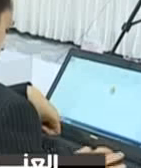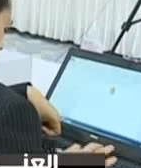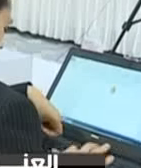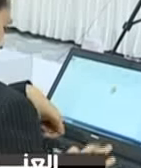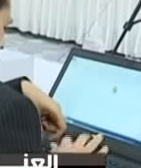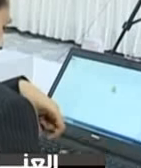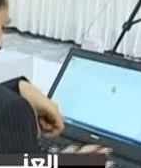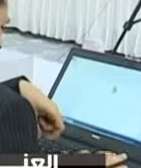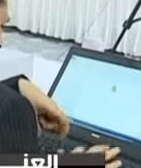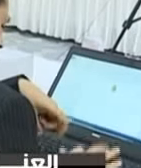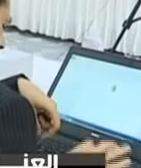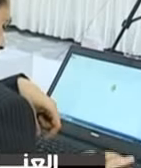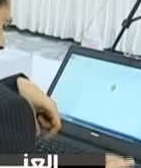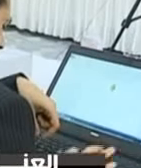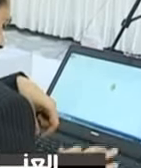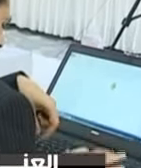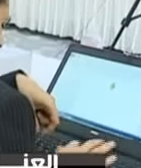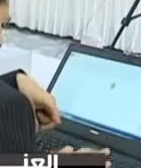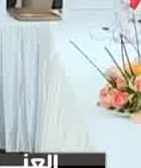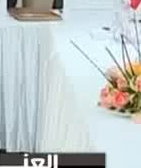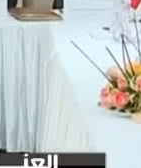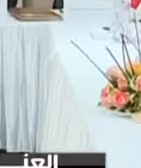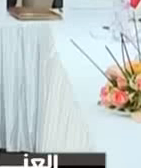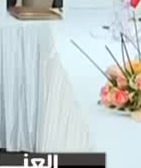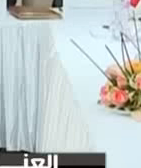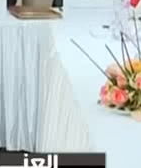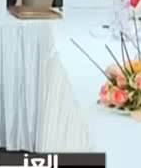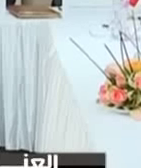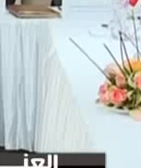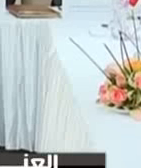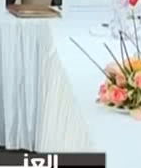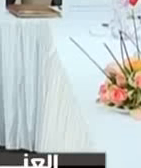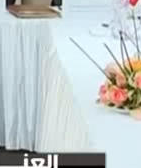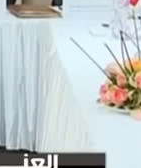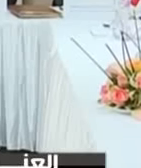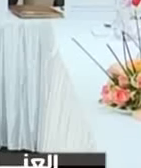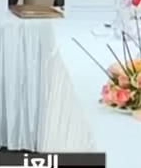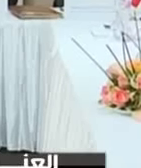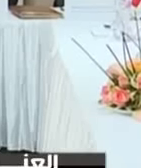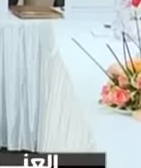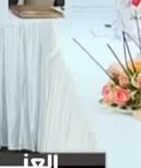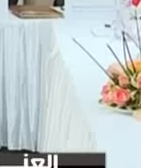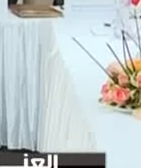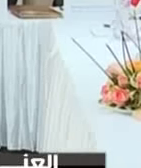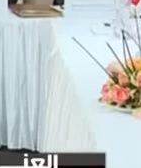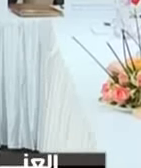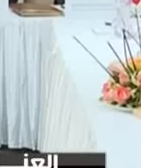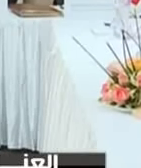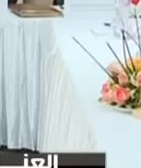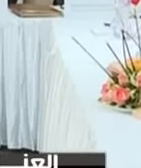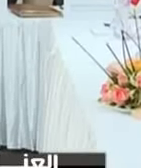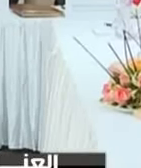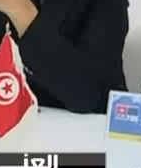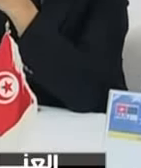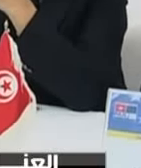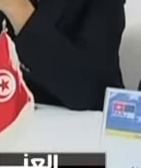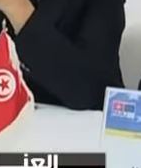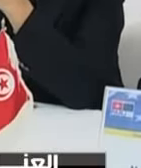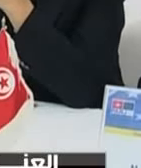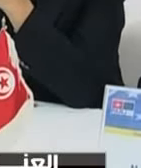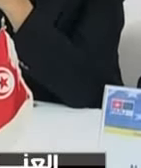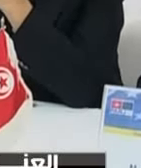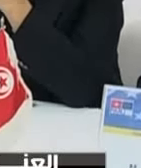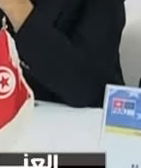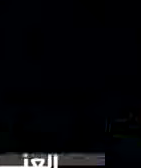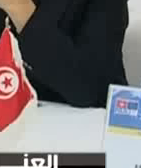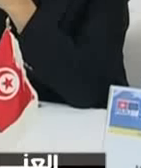متابعة مدى تقدم إنجاز مشاريع بناء وتأهيل المحاكم والسجون في تونس موضوع اجتماع لجنة القيادة لبرنامج إصلاح